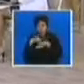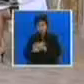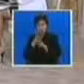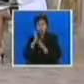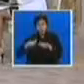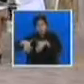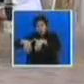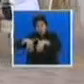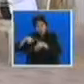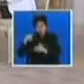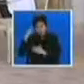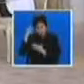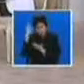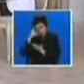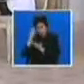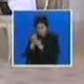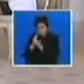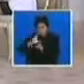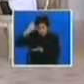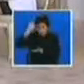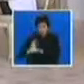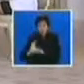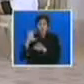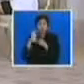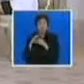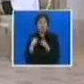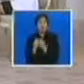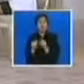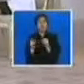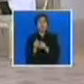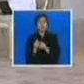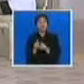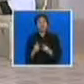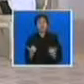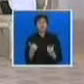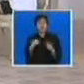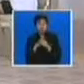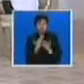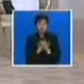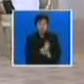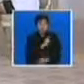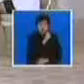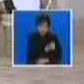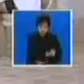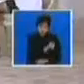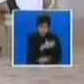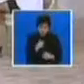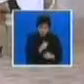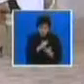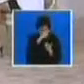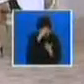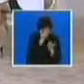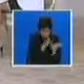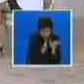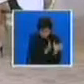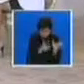าณเพื่อจะทำให้ได้นะครับในช่วงของปีการศึกษาใหม ่ค่ะท่านพูดถึงเรื่องของค่าใช้จ่ายแอบแฝงนะคะซึ่งเรื่องของค่าเล่าเรียนผู้ปกครอง